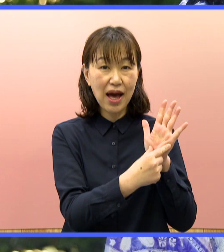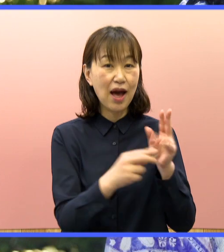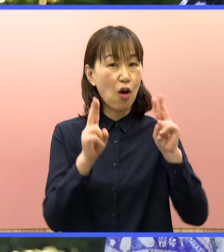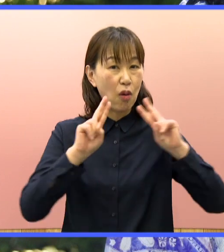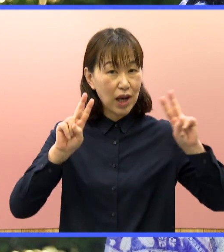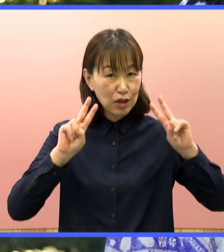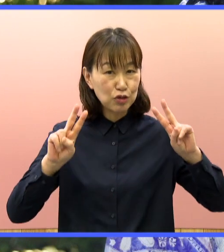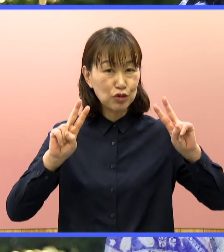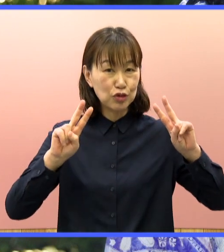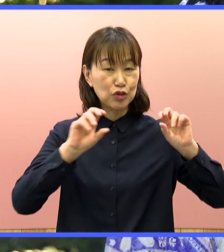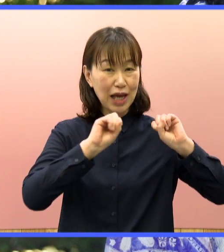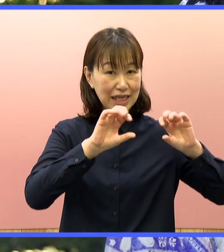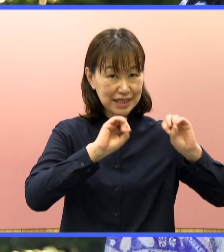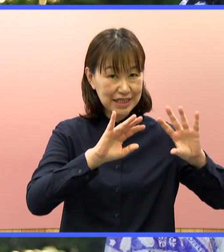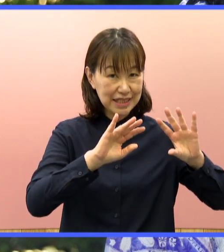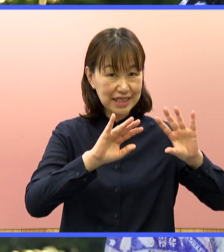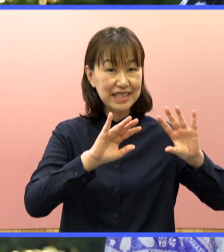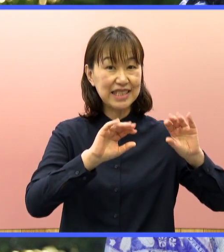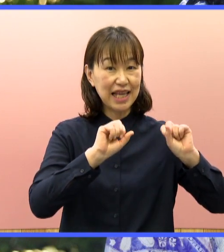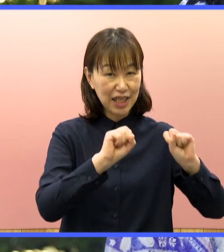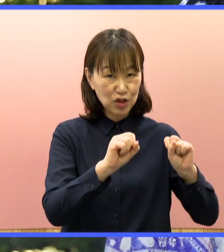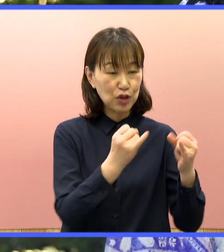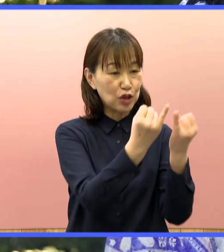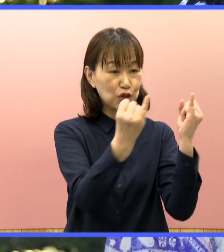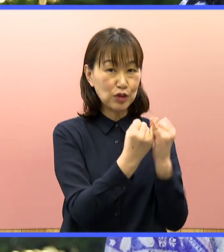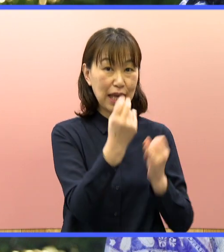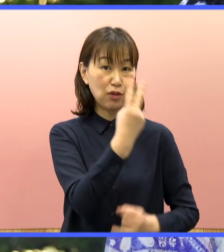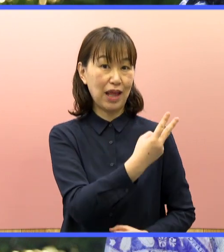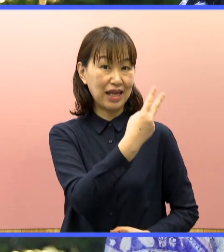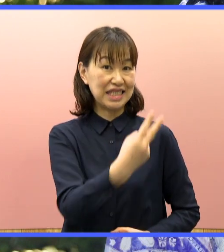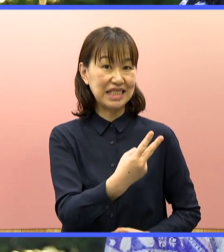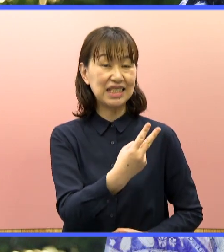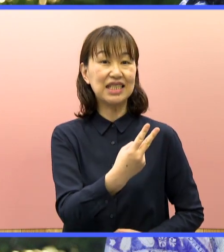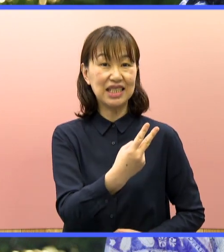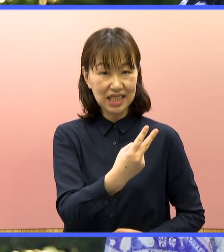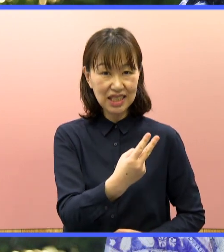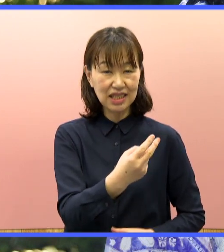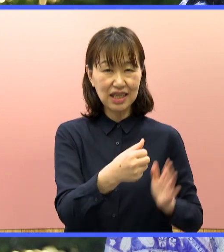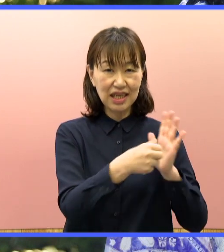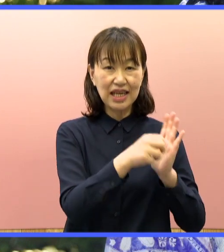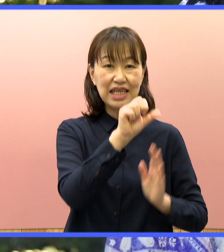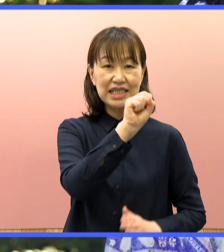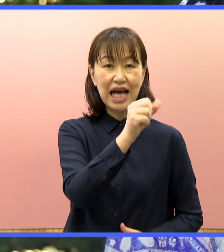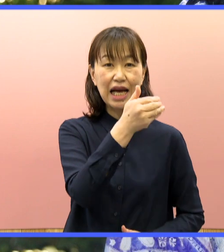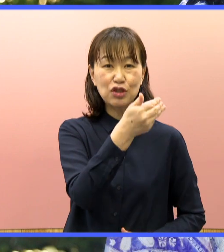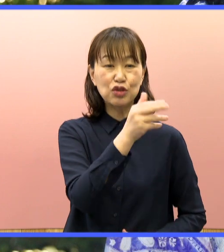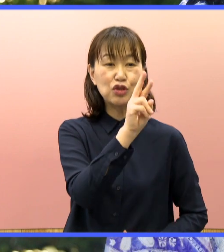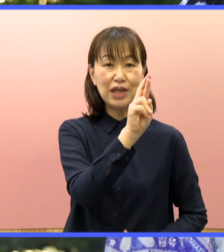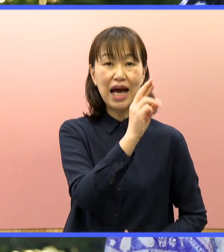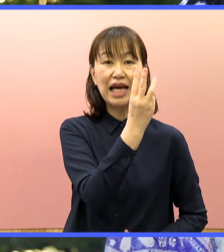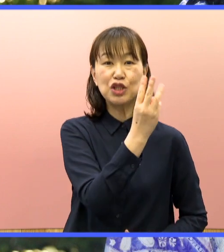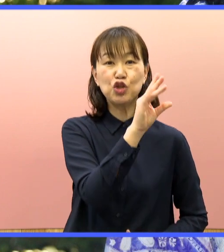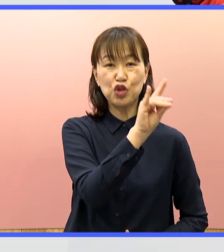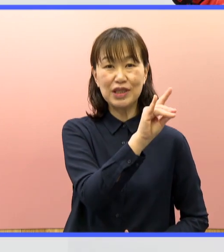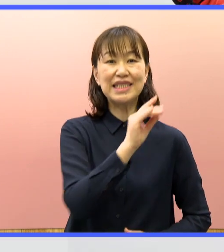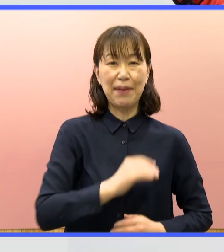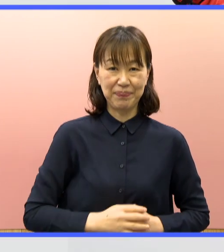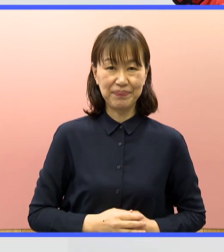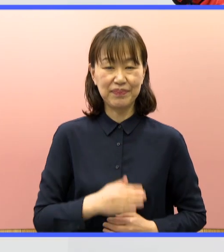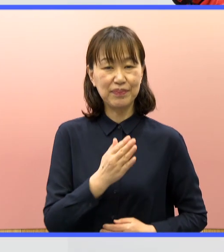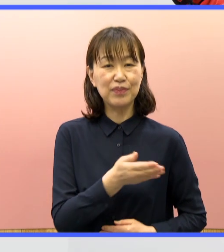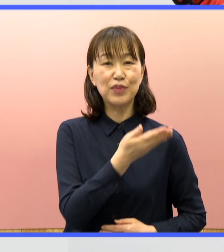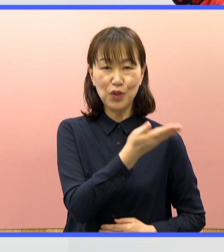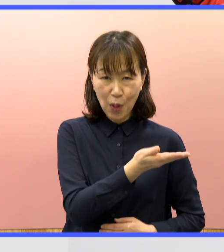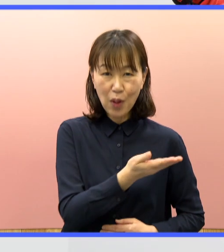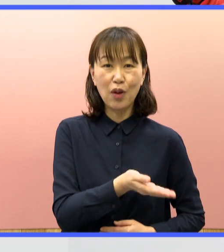行っている女性デュオ桜由紀さんと平成23年の結成以来常に